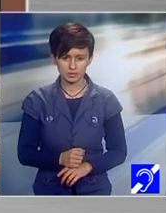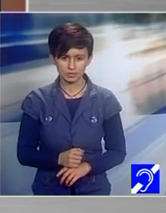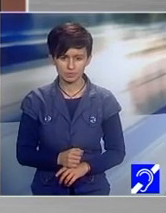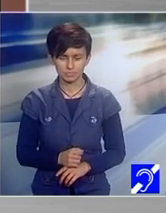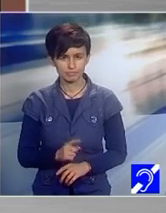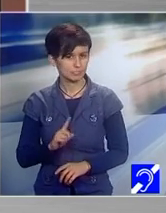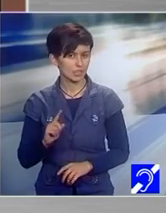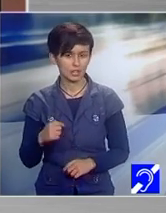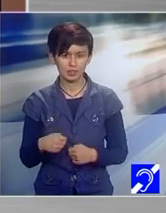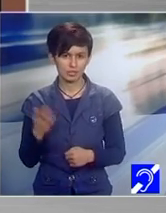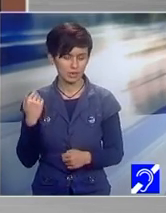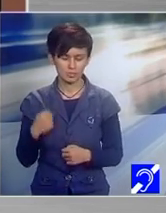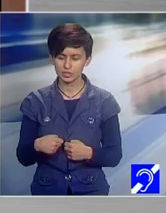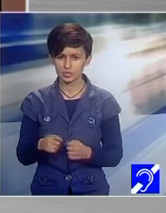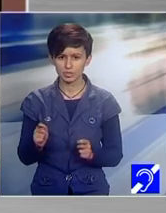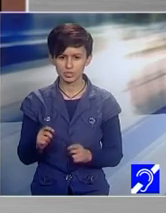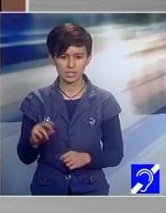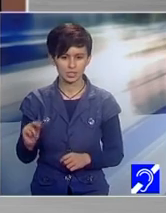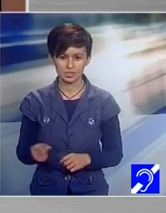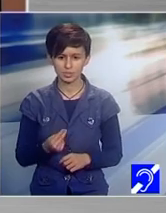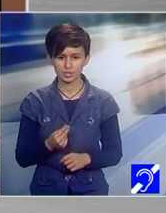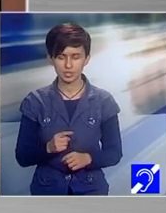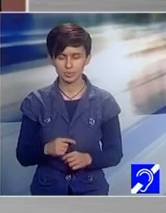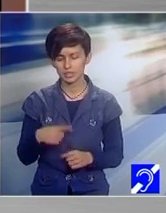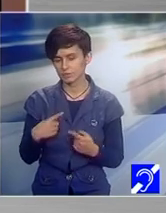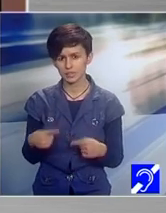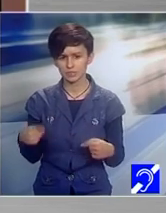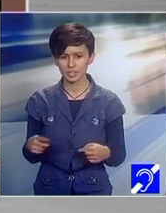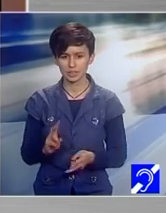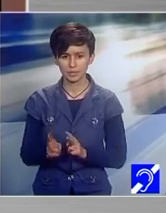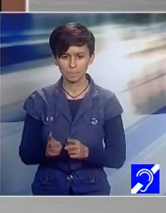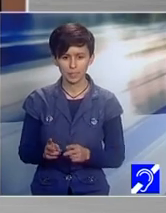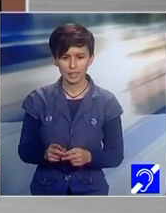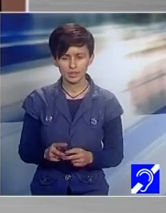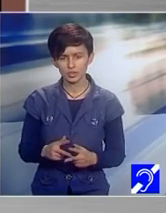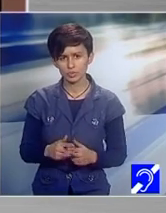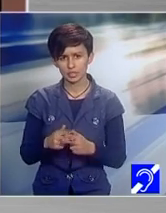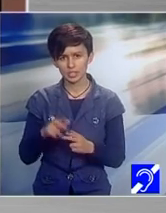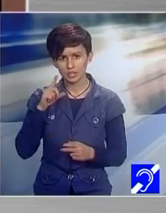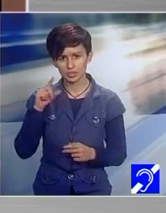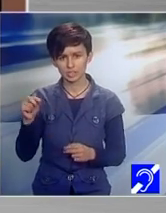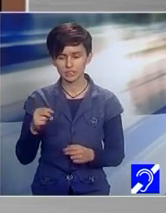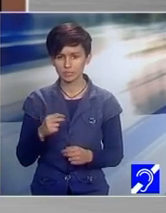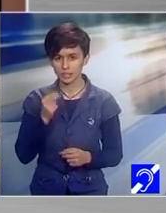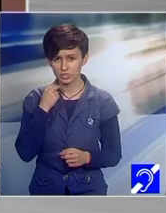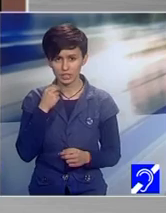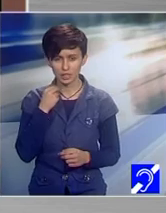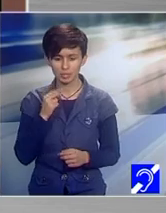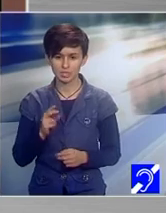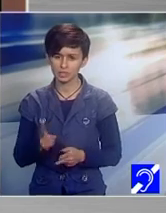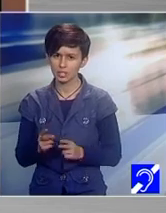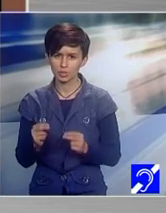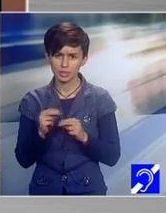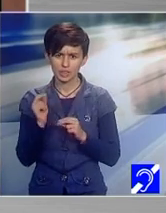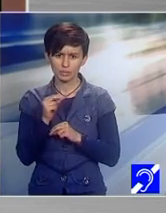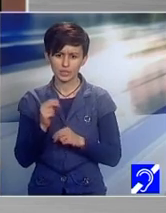Altceva. Cum se ocupă de tine la recuperare, cum te ajută să mergi la masă, că nu stai să-ți vină... E altceva.